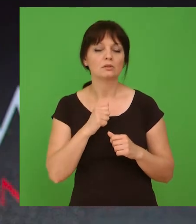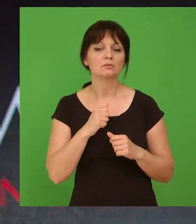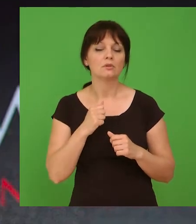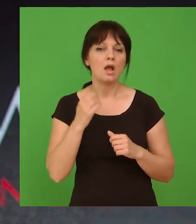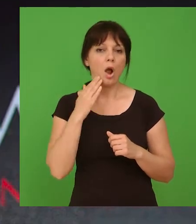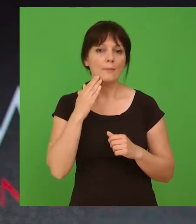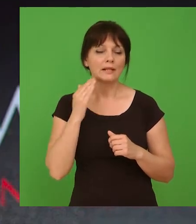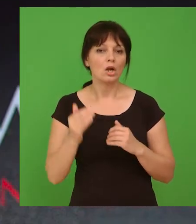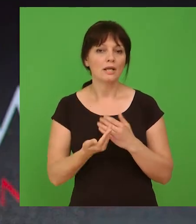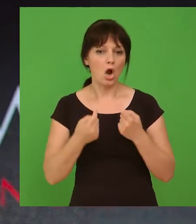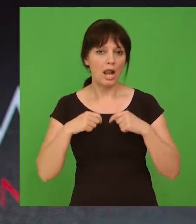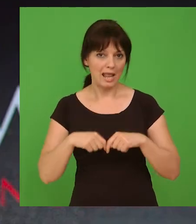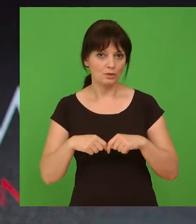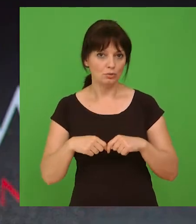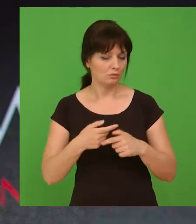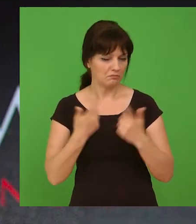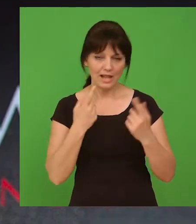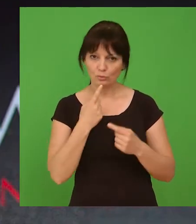amerikai alelnök, hogy